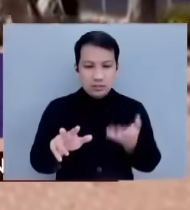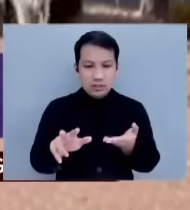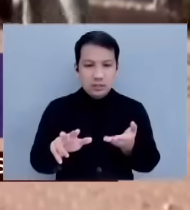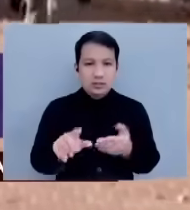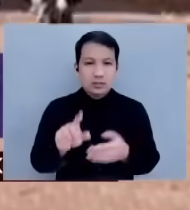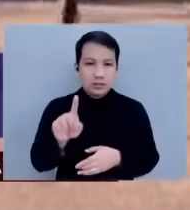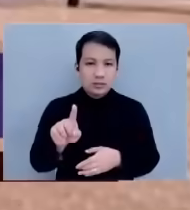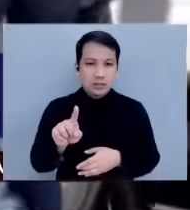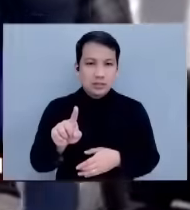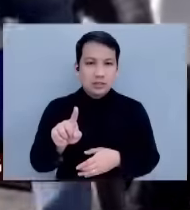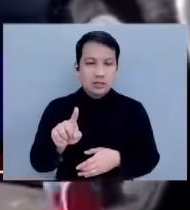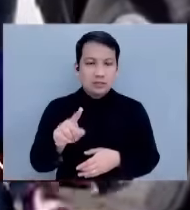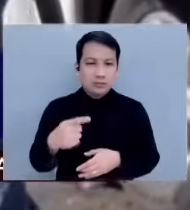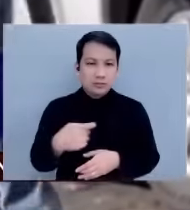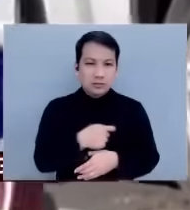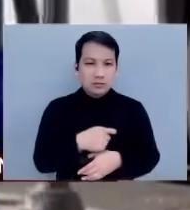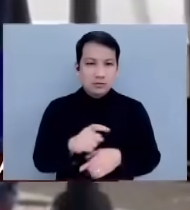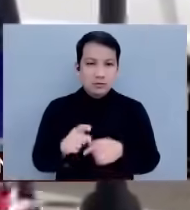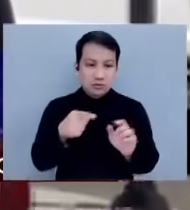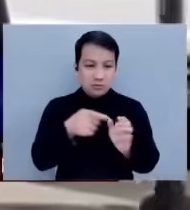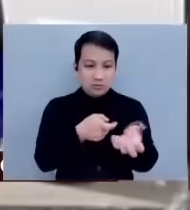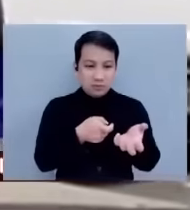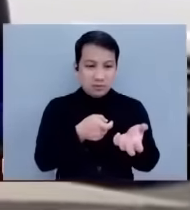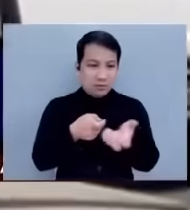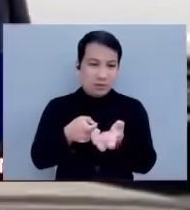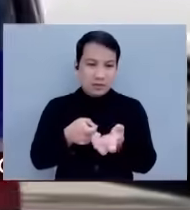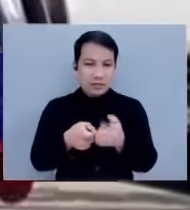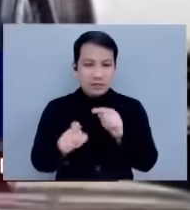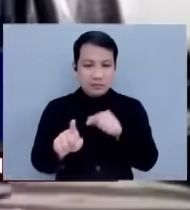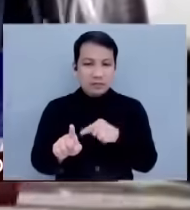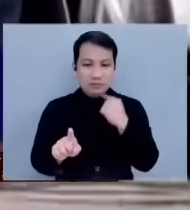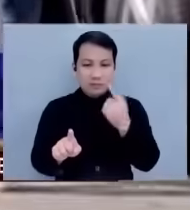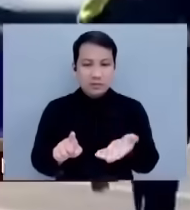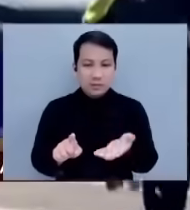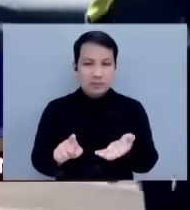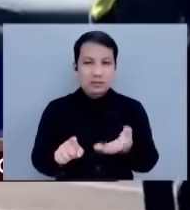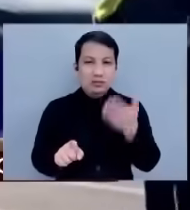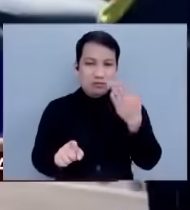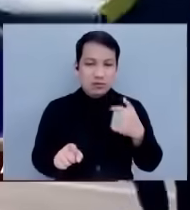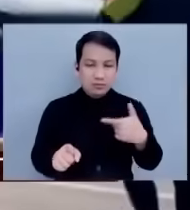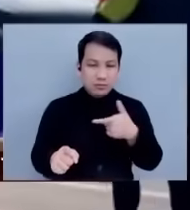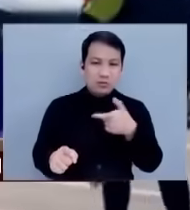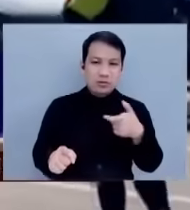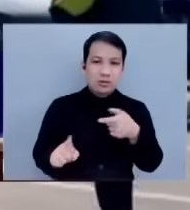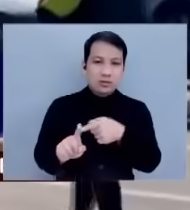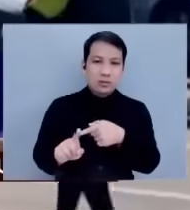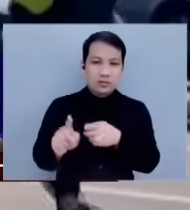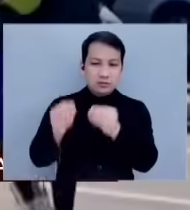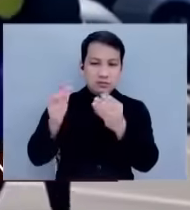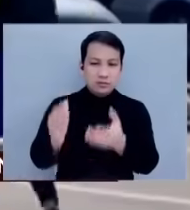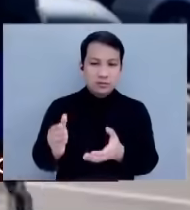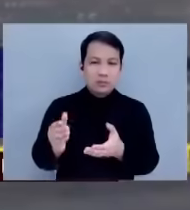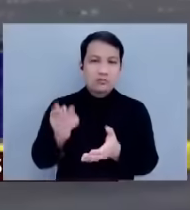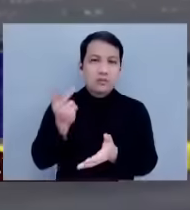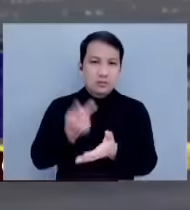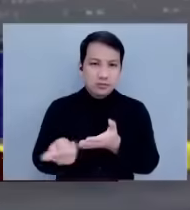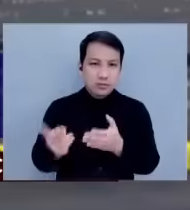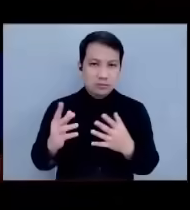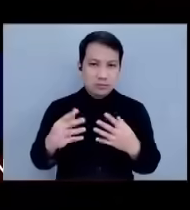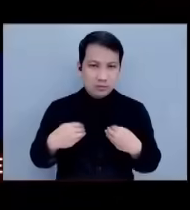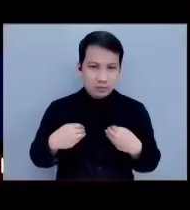ang suspect na nakapagbarilan sa mga pulis sa isang gusali. Napag-alaman na ang suspect ay isang profesor na bigong matanggap sa